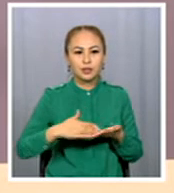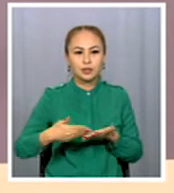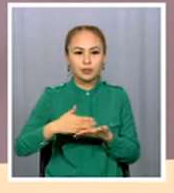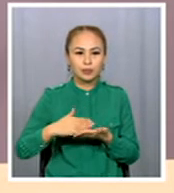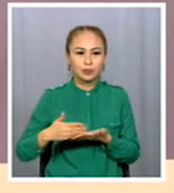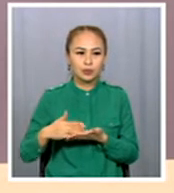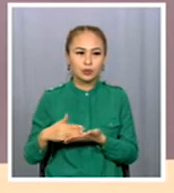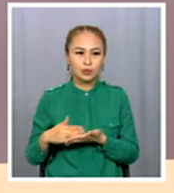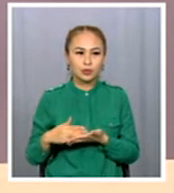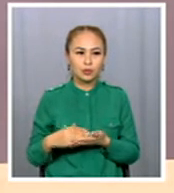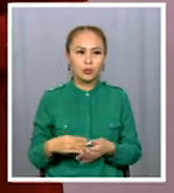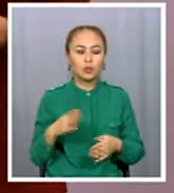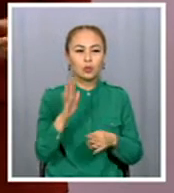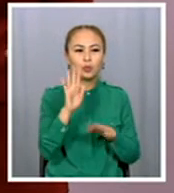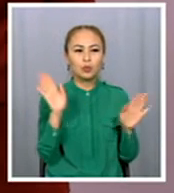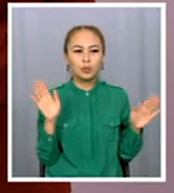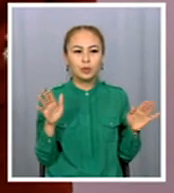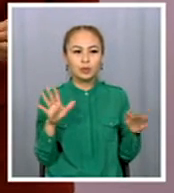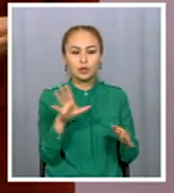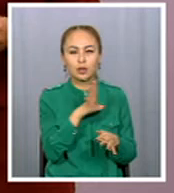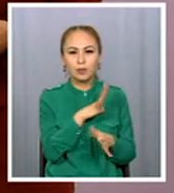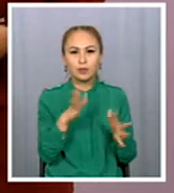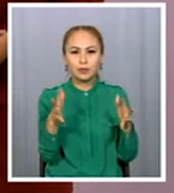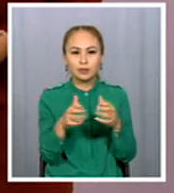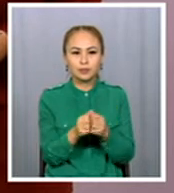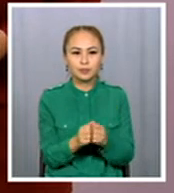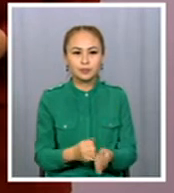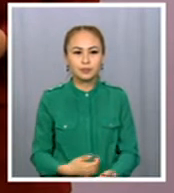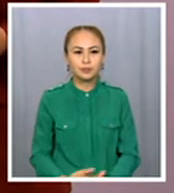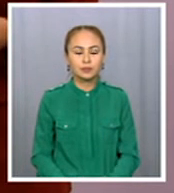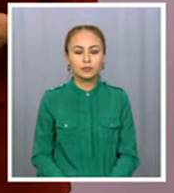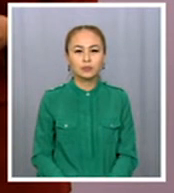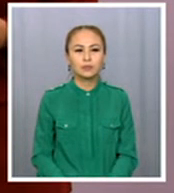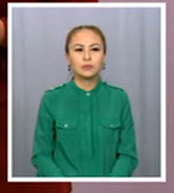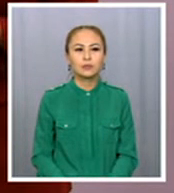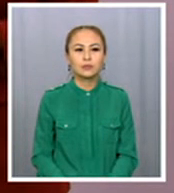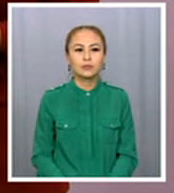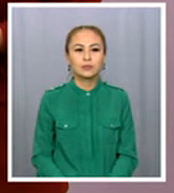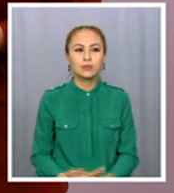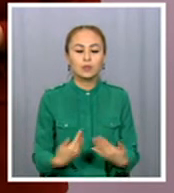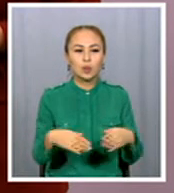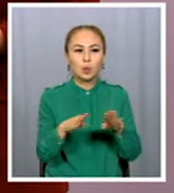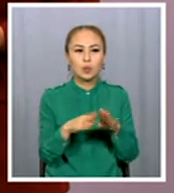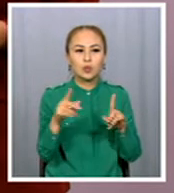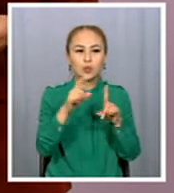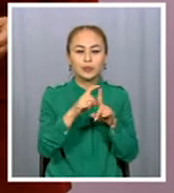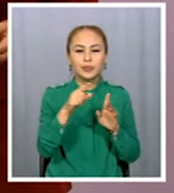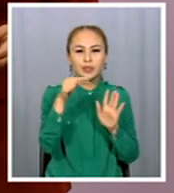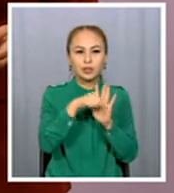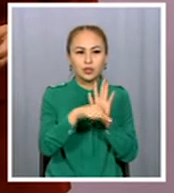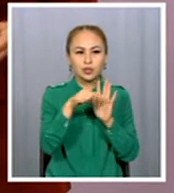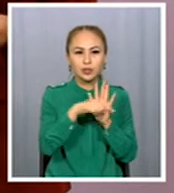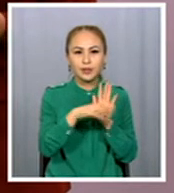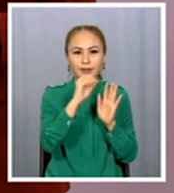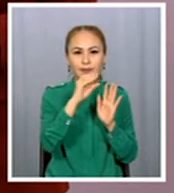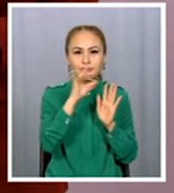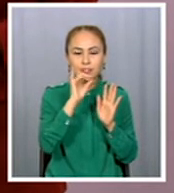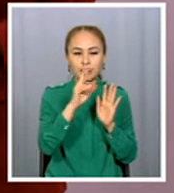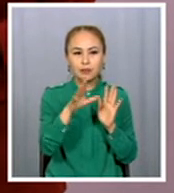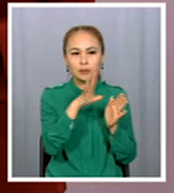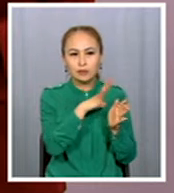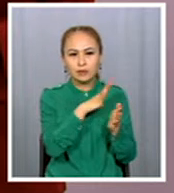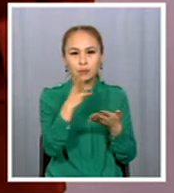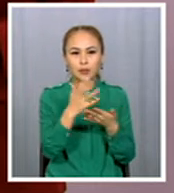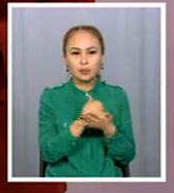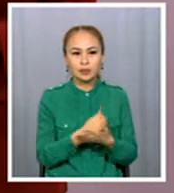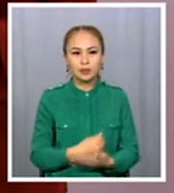Ағаш егіп жүр, көбелек ұстап алды. Осы сөйлемдердің ішінен етістіктерді табыңдар.